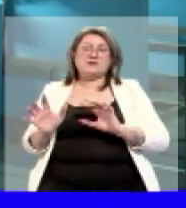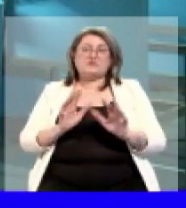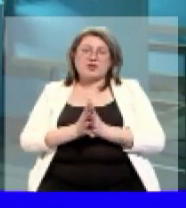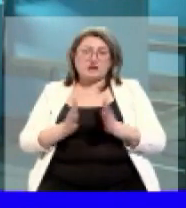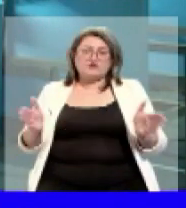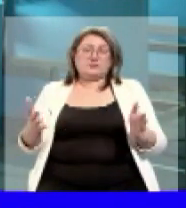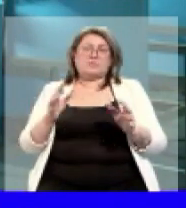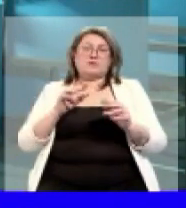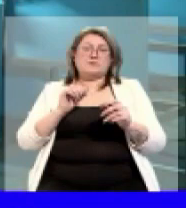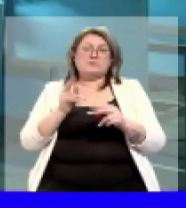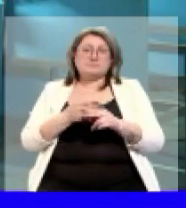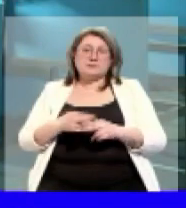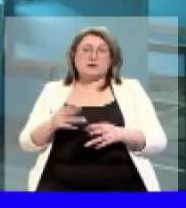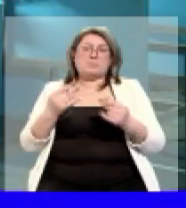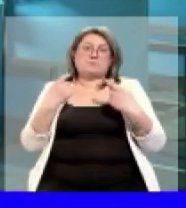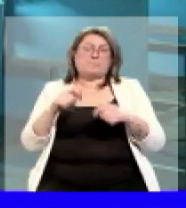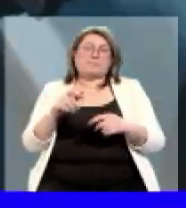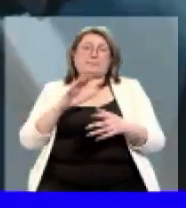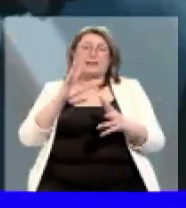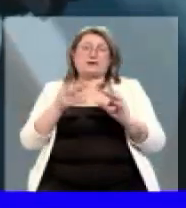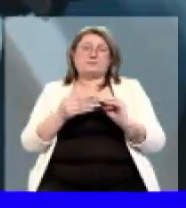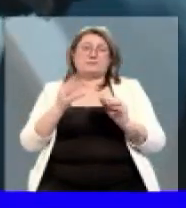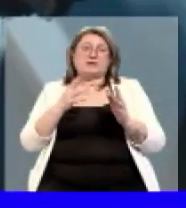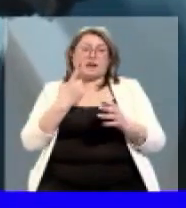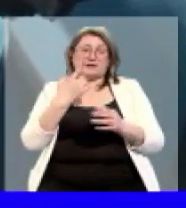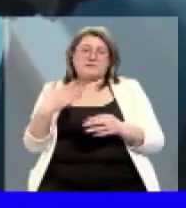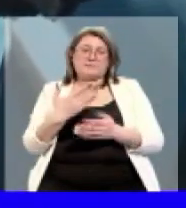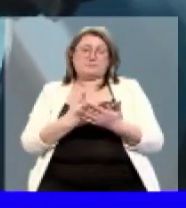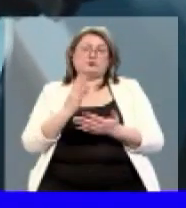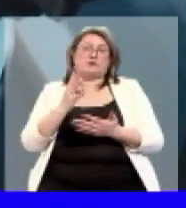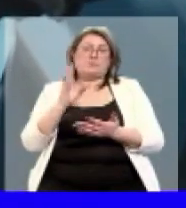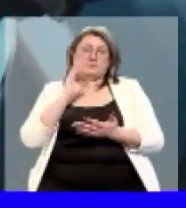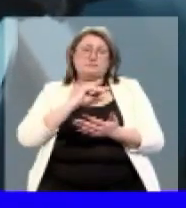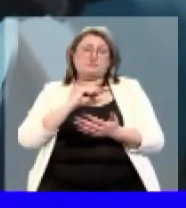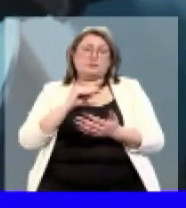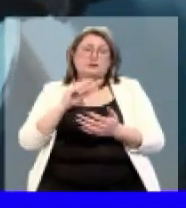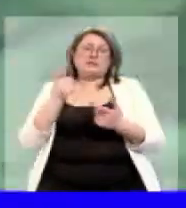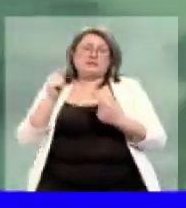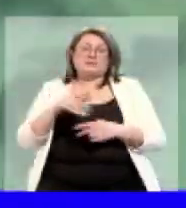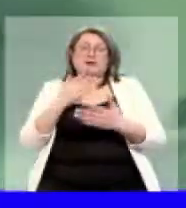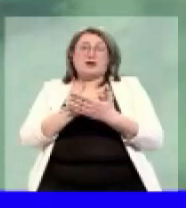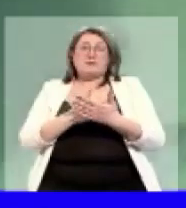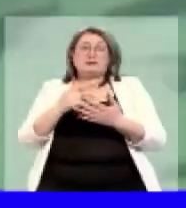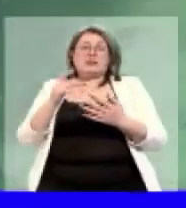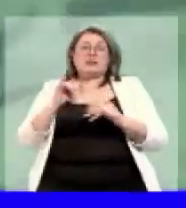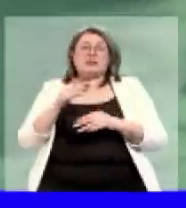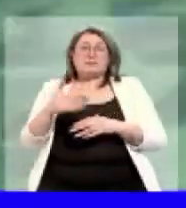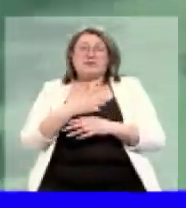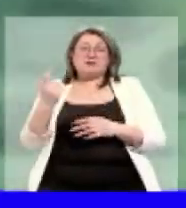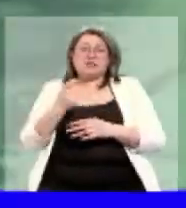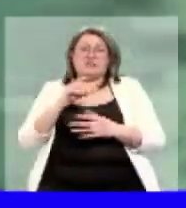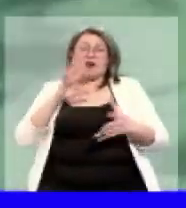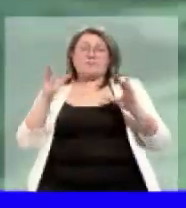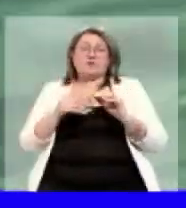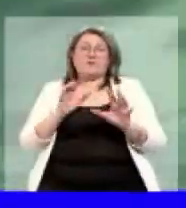бір балықтан 3-4 келі өнім алуға болады. Балық шаруашылығын дамыту бағдарламасына сәйкес Қостанай облысы бойынша өсірілген